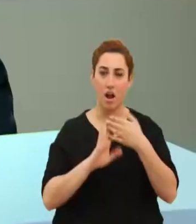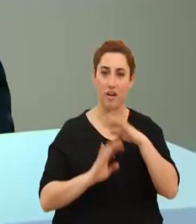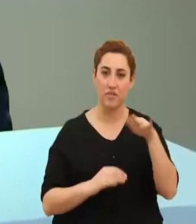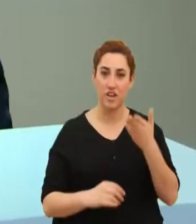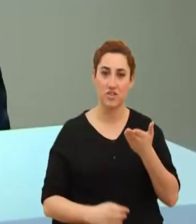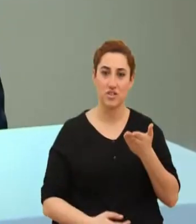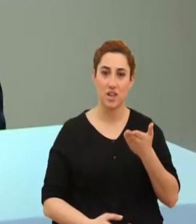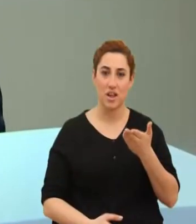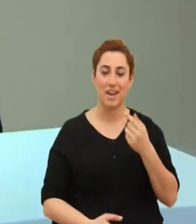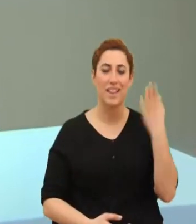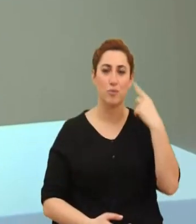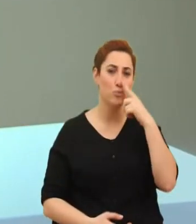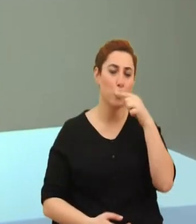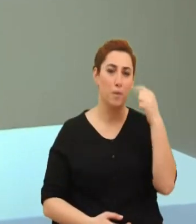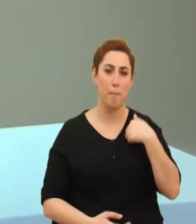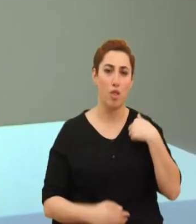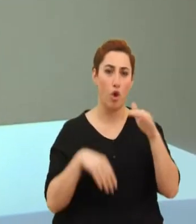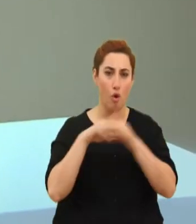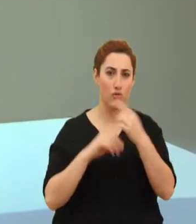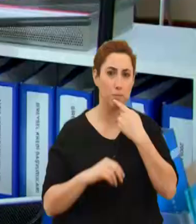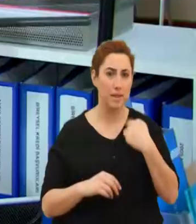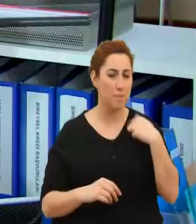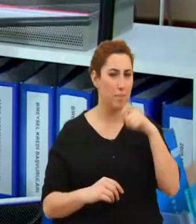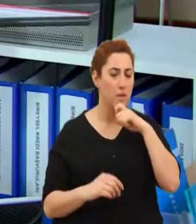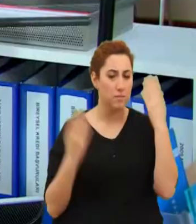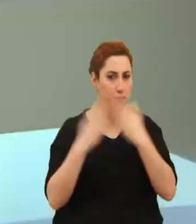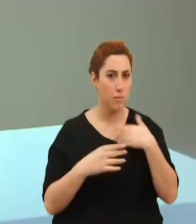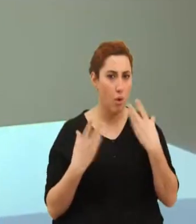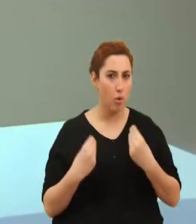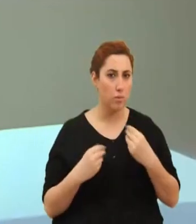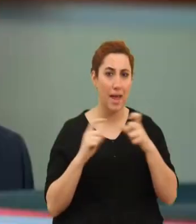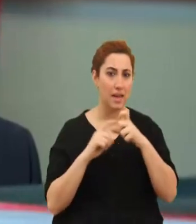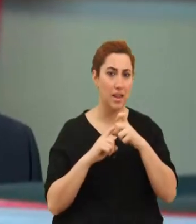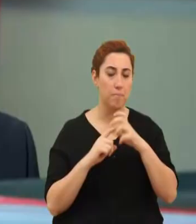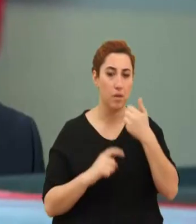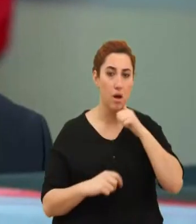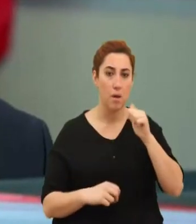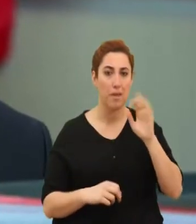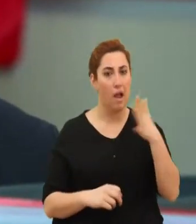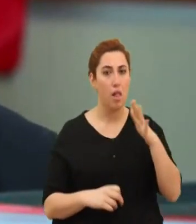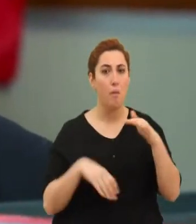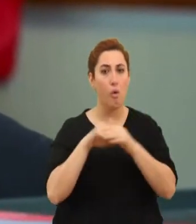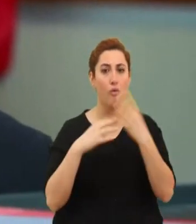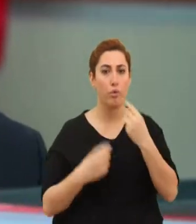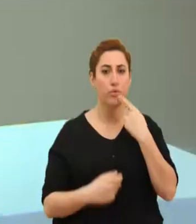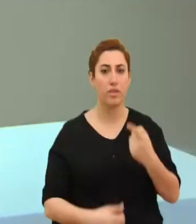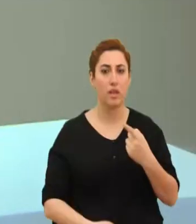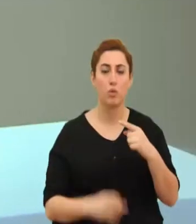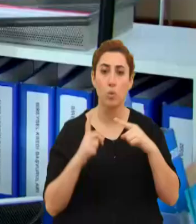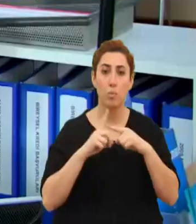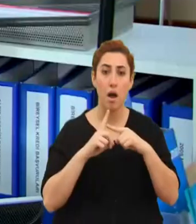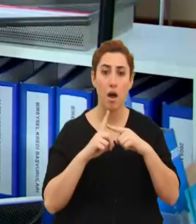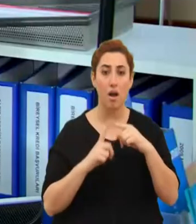Arkadaşlar, demin müdür bey bana kovuldun mu dedi, ben mi yanlış duydum? Erdem? Abi galiba kovuldun dedi.